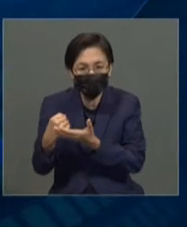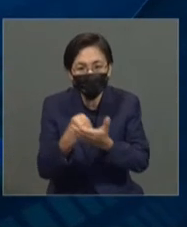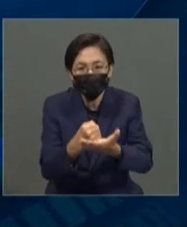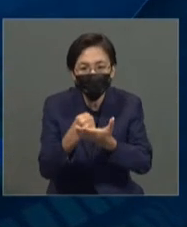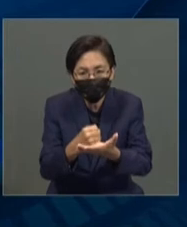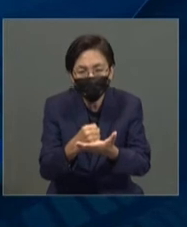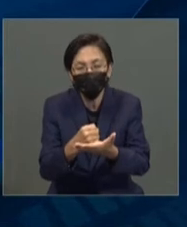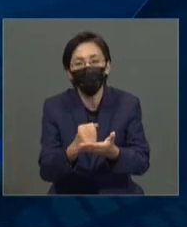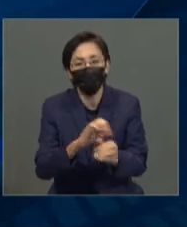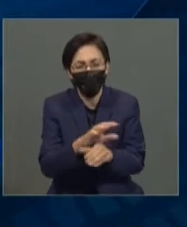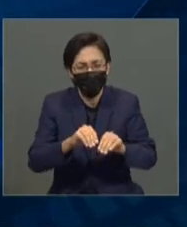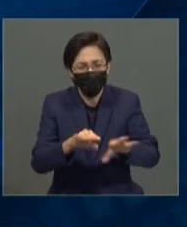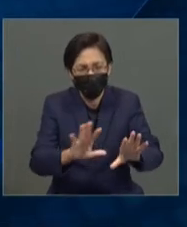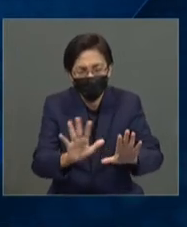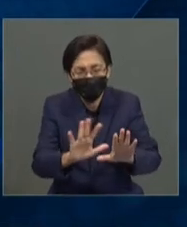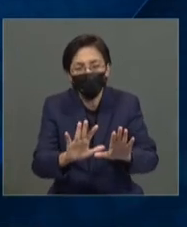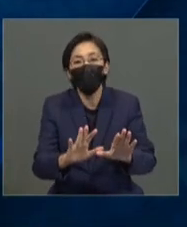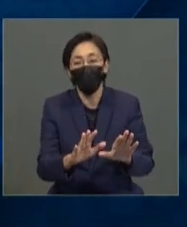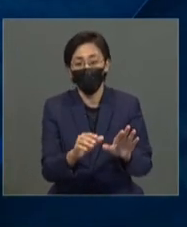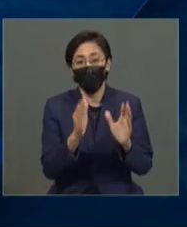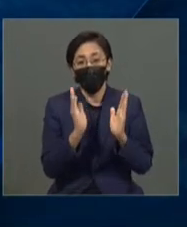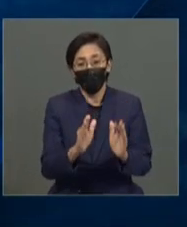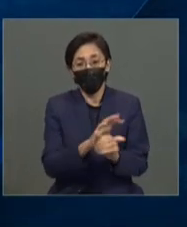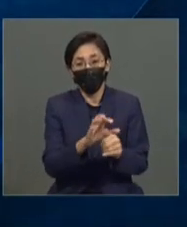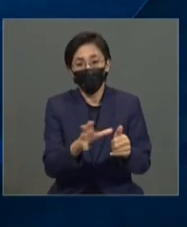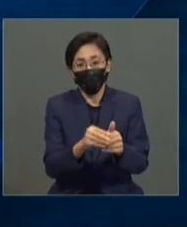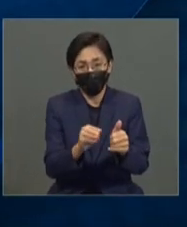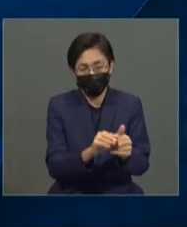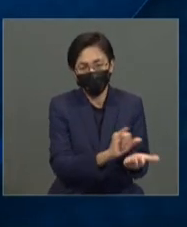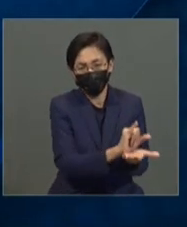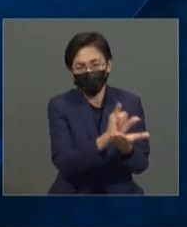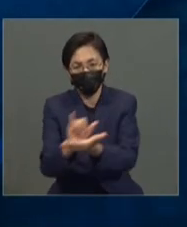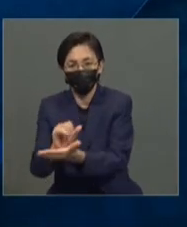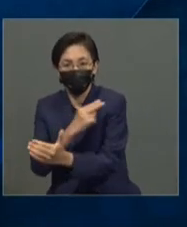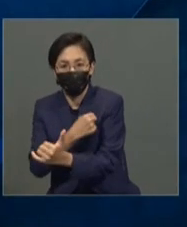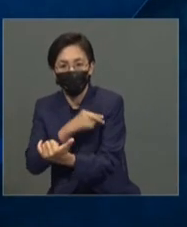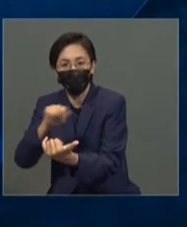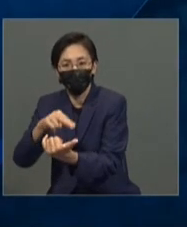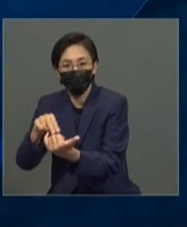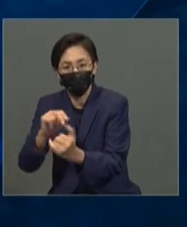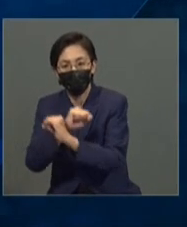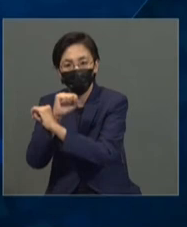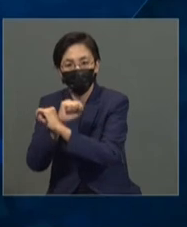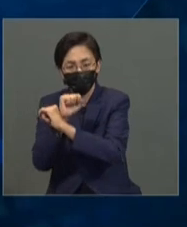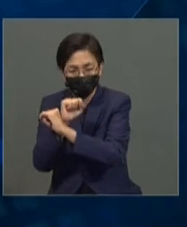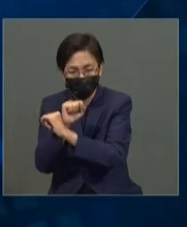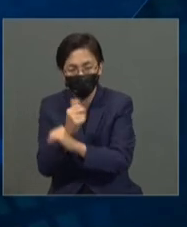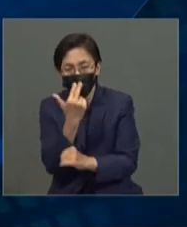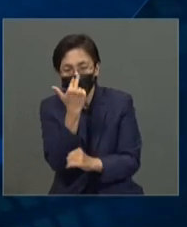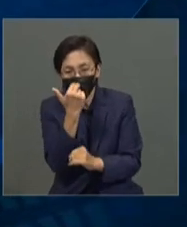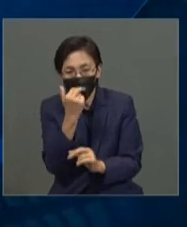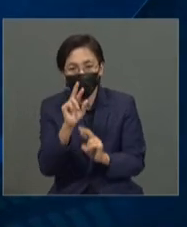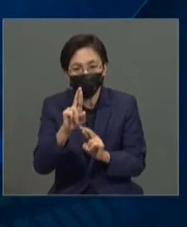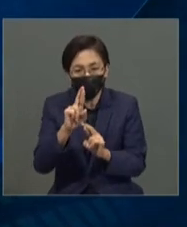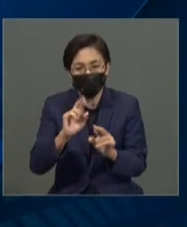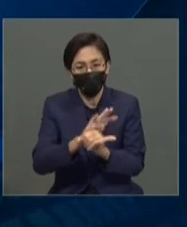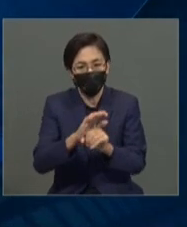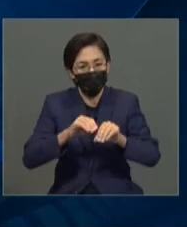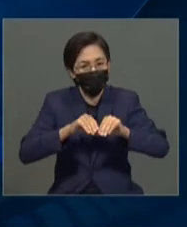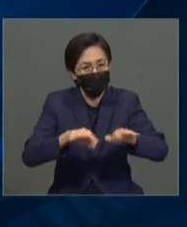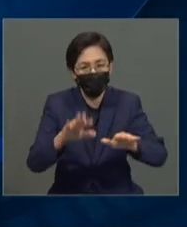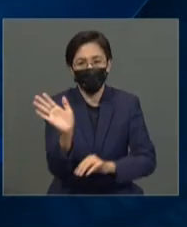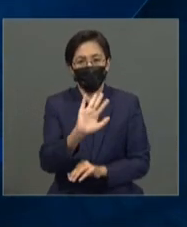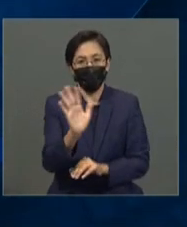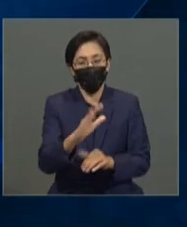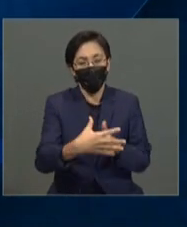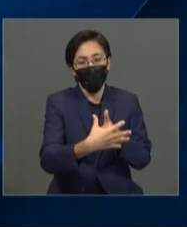ดับไฟก็คือนอกจากพาผู้ป่วยเข้าสู่ระบบการรักษาที่เหมาะสมให้ปลอดภัยก็ต้องเฝ้าระวังไม่ให้เกิดการแพร่กระจาย